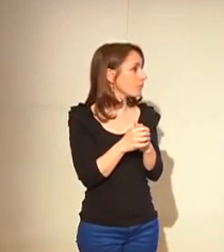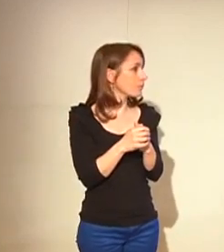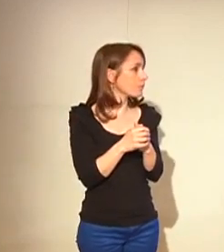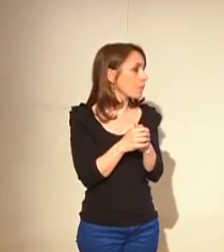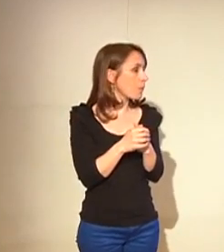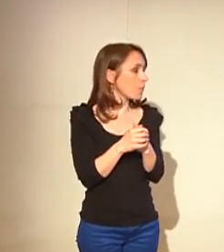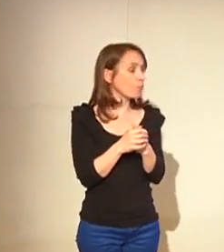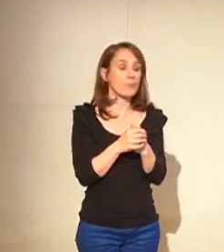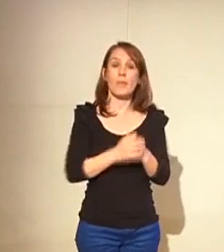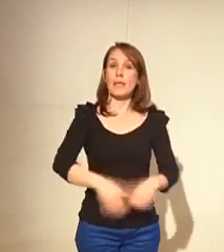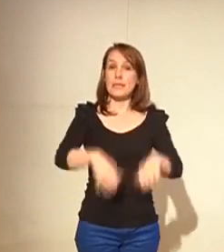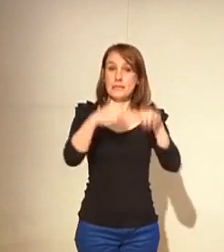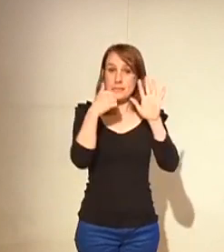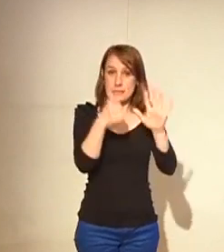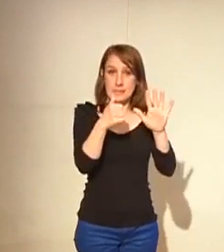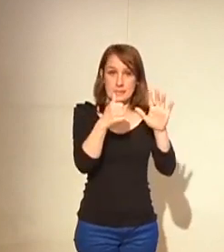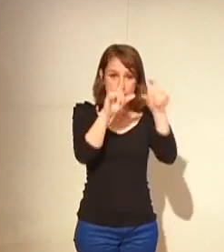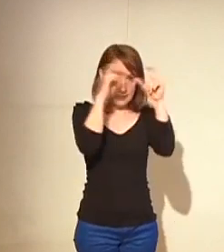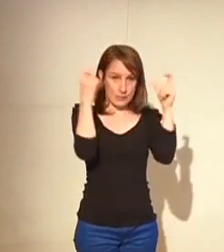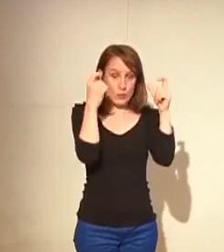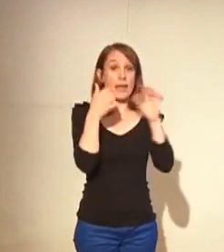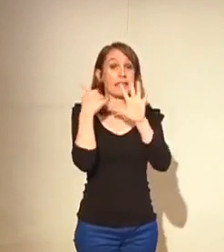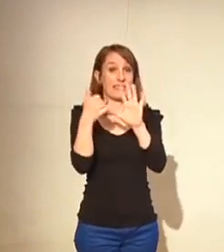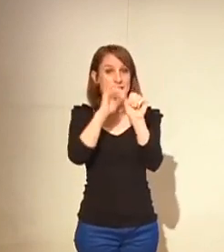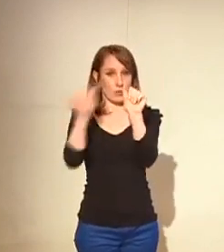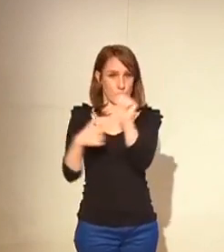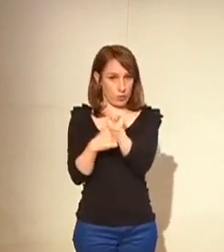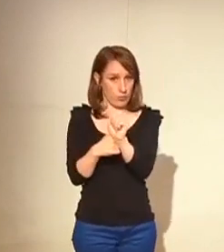désigner si si titulaires et si